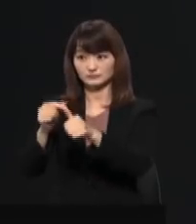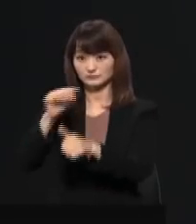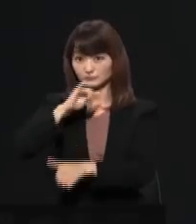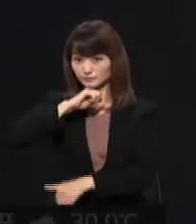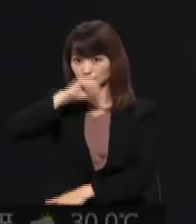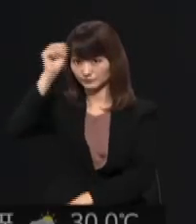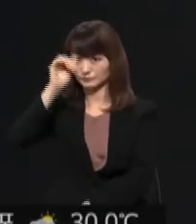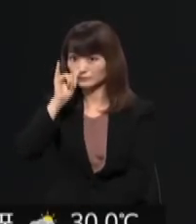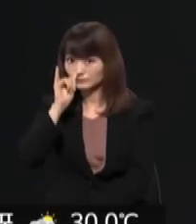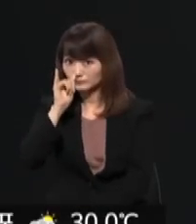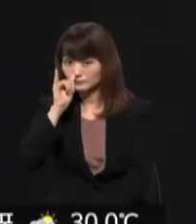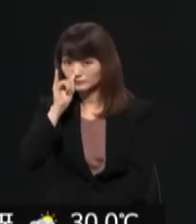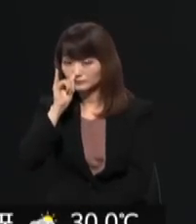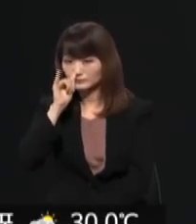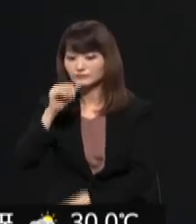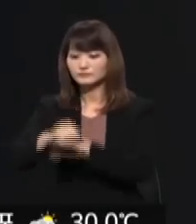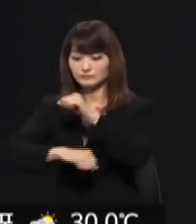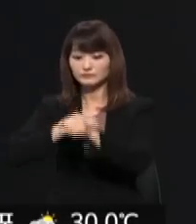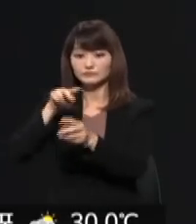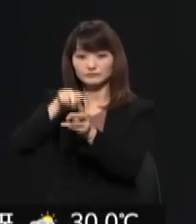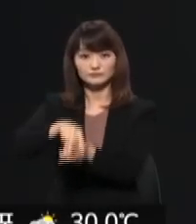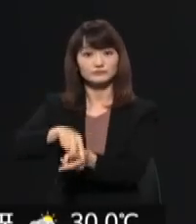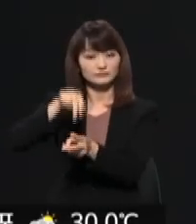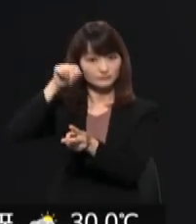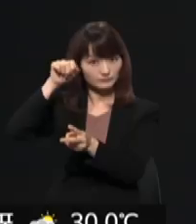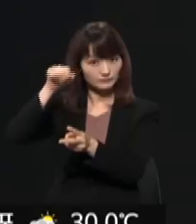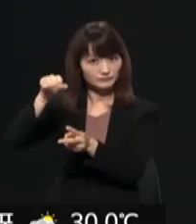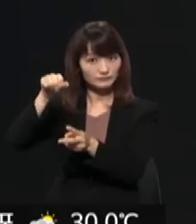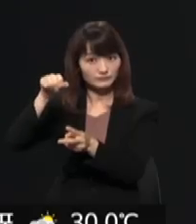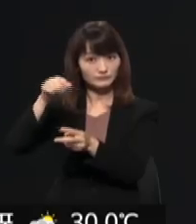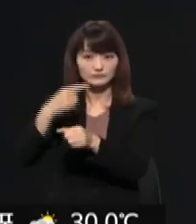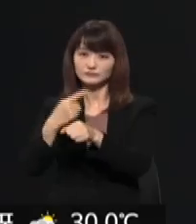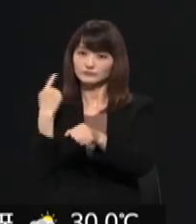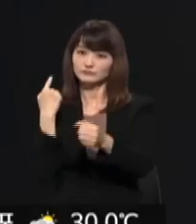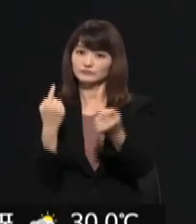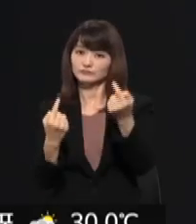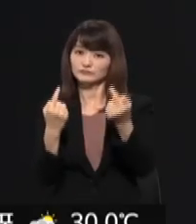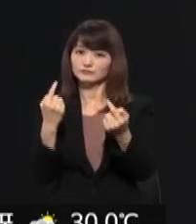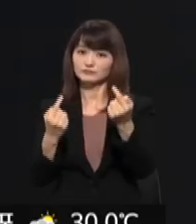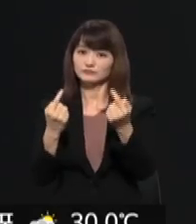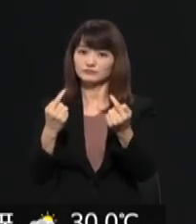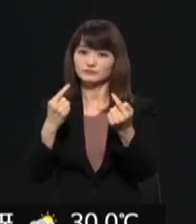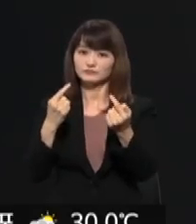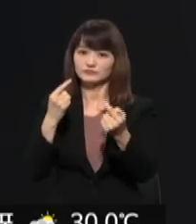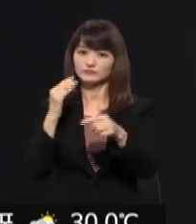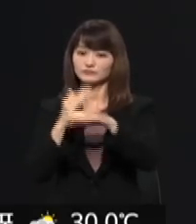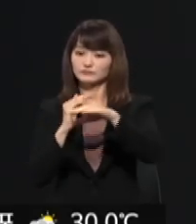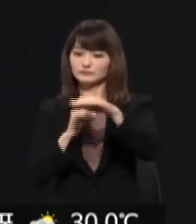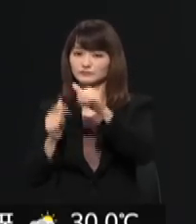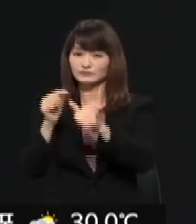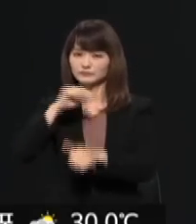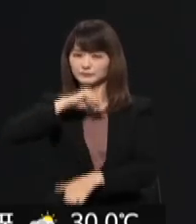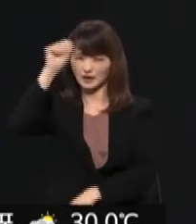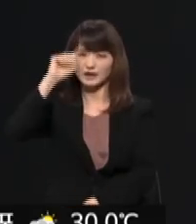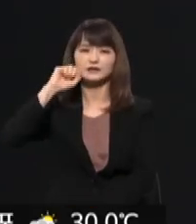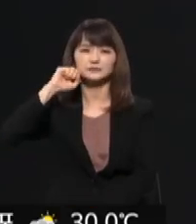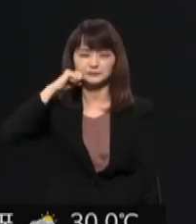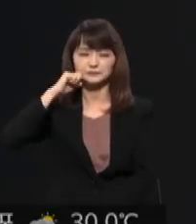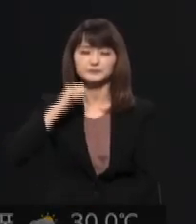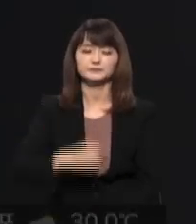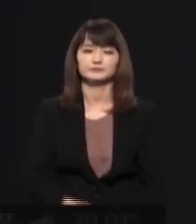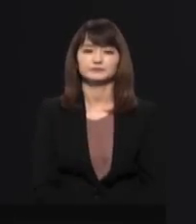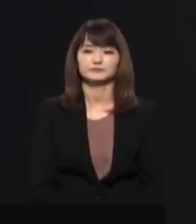자유롭게 출마를 한다 하더라도 지난해 보다는 확실히 어려울거다 그렇게 봅니다